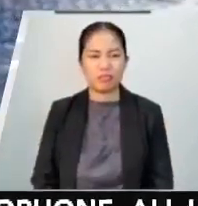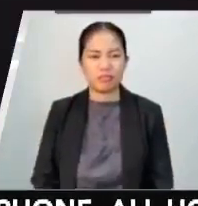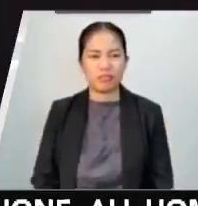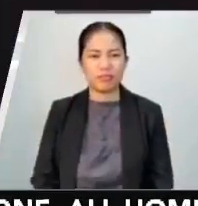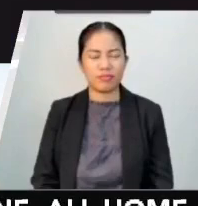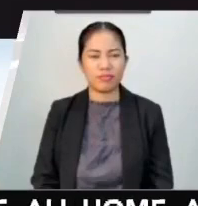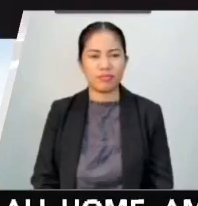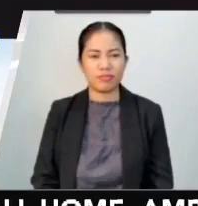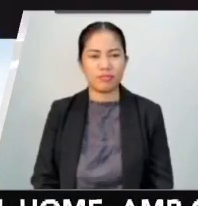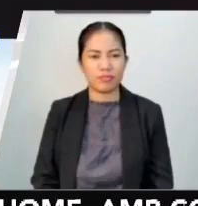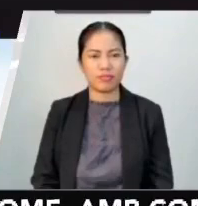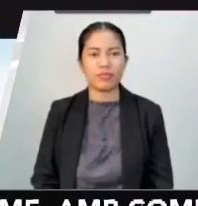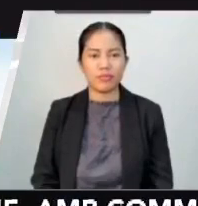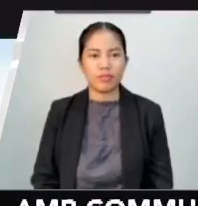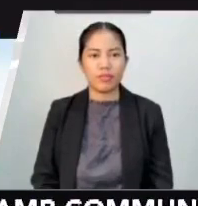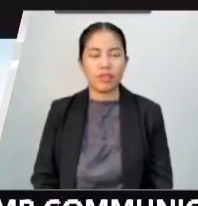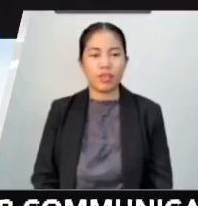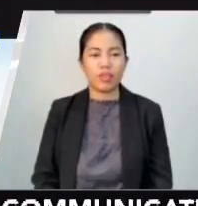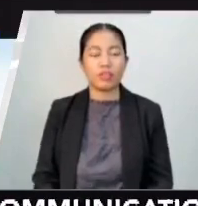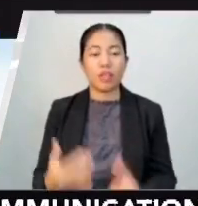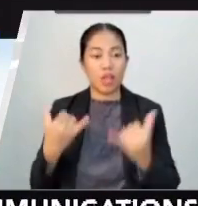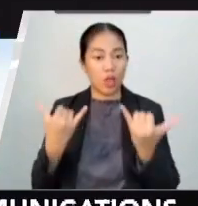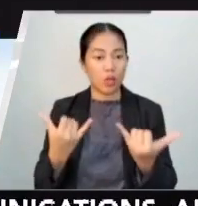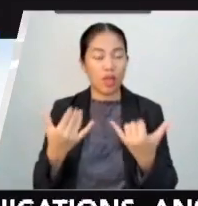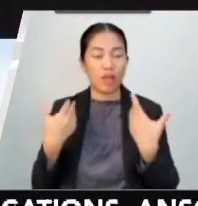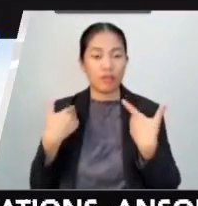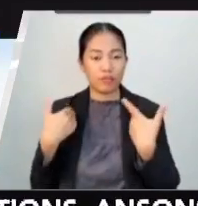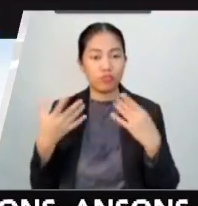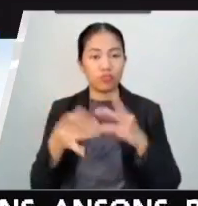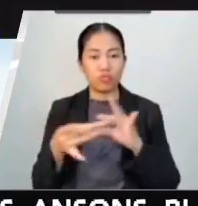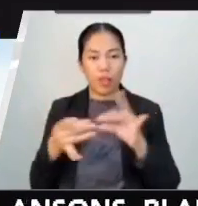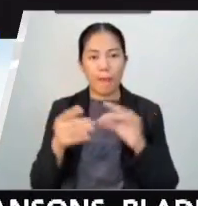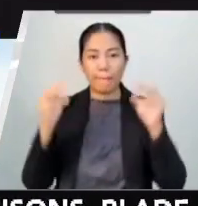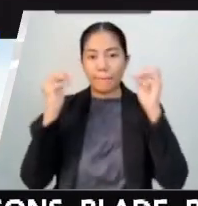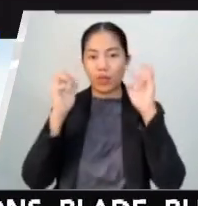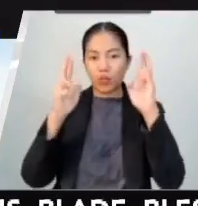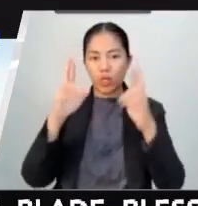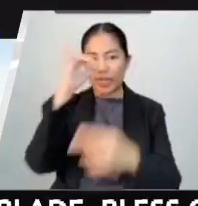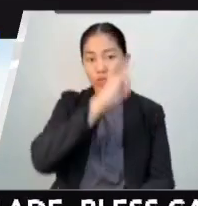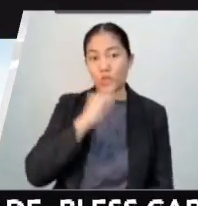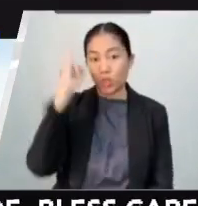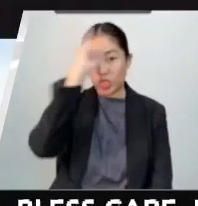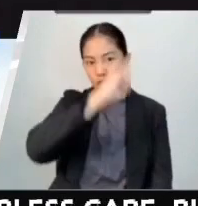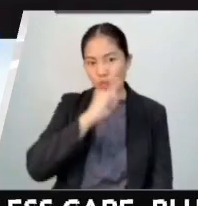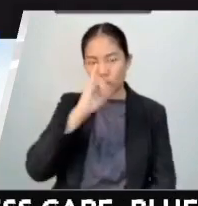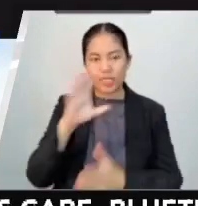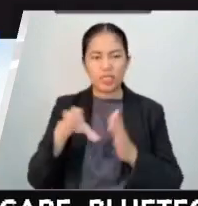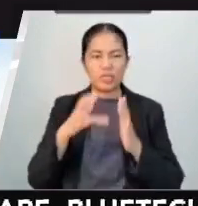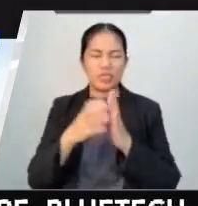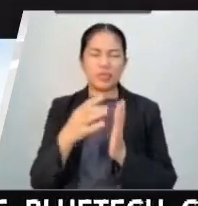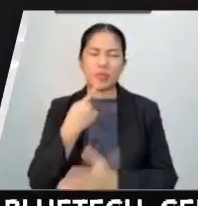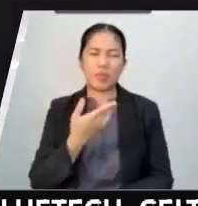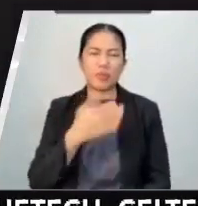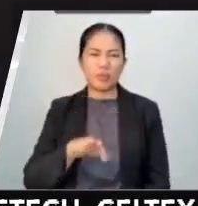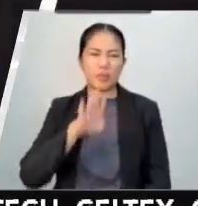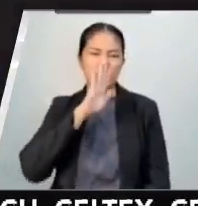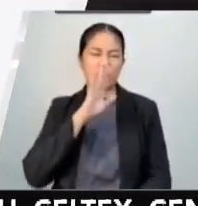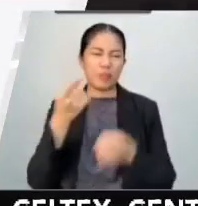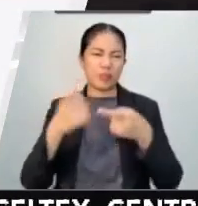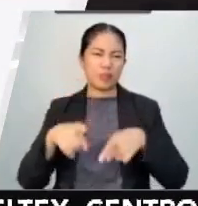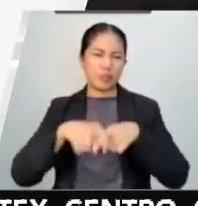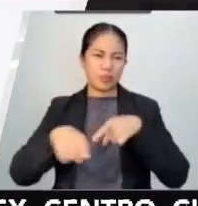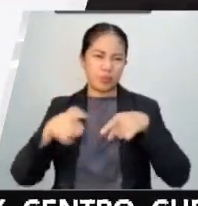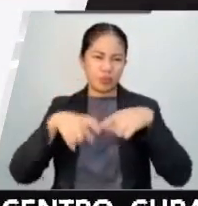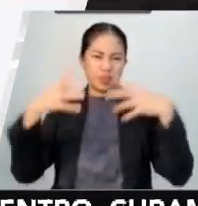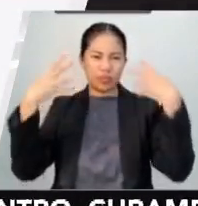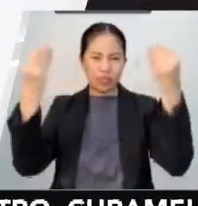Samantala, sa ipinalabas na statement ni Iloilo City Mayor Jerry Trañas na dismaya ito sa nangyaring power interruptions at nangakong tatawagan ang